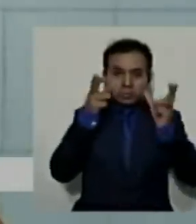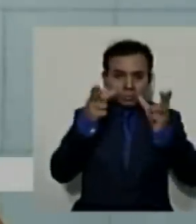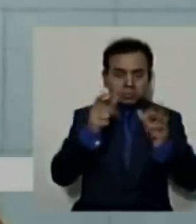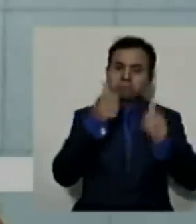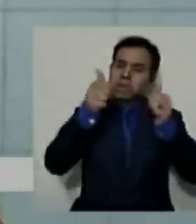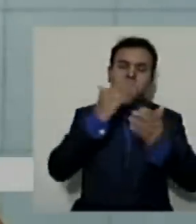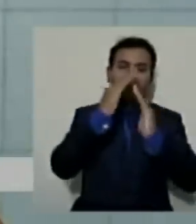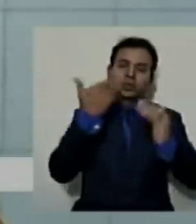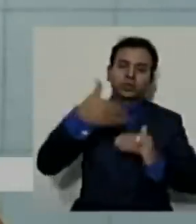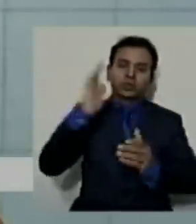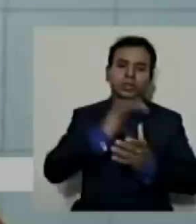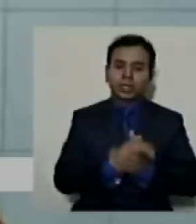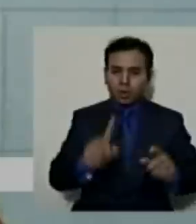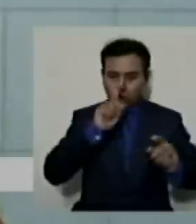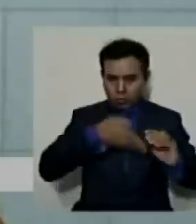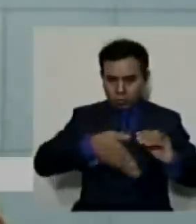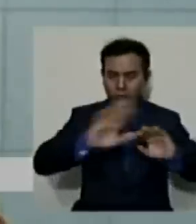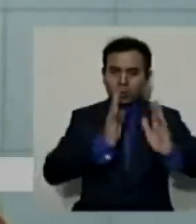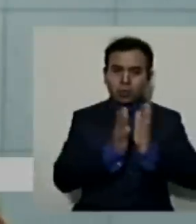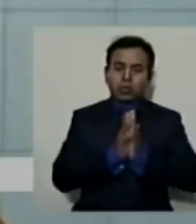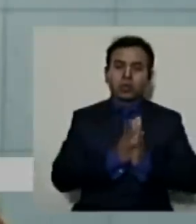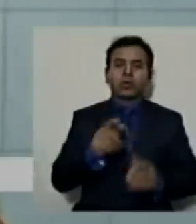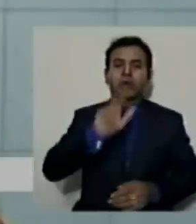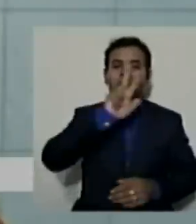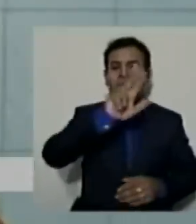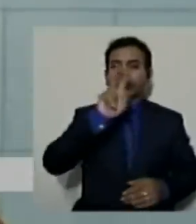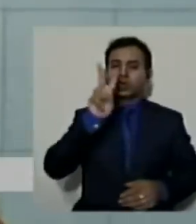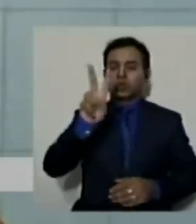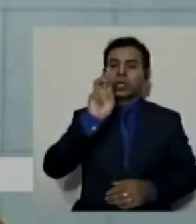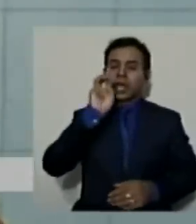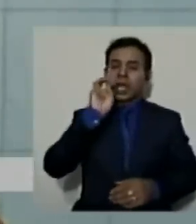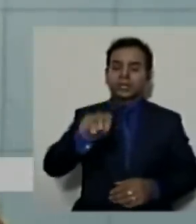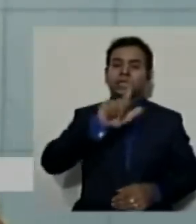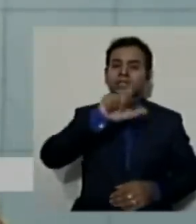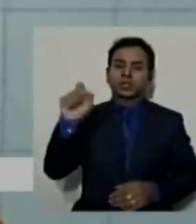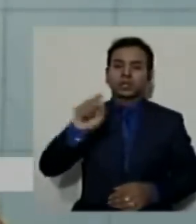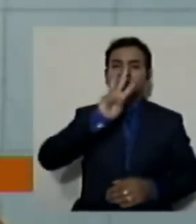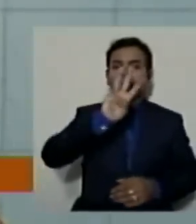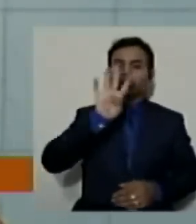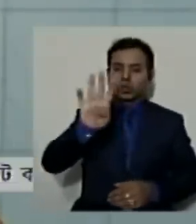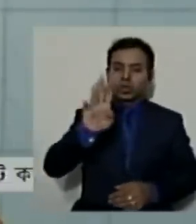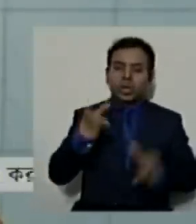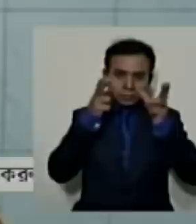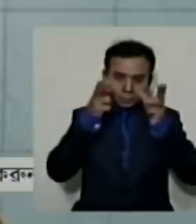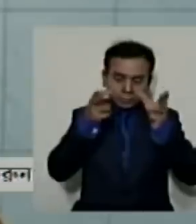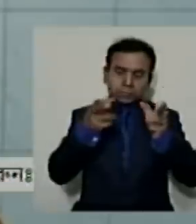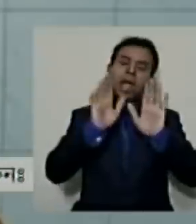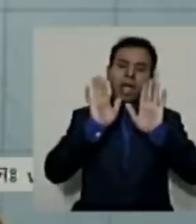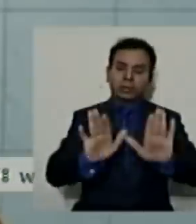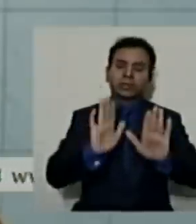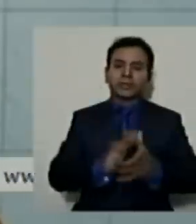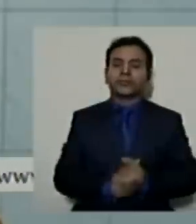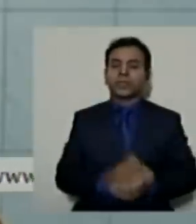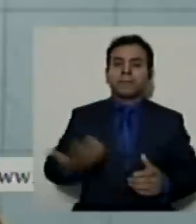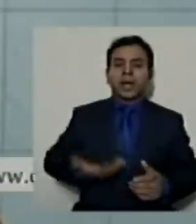82,734 জন। আমাদের সারা দেশের 64 জেলা সকল উপজেলা এবং জেলা